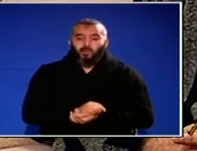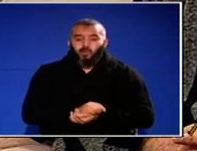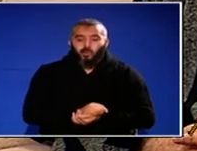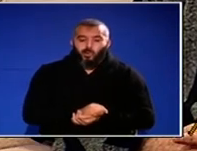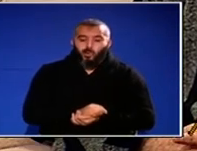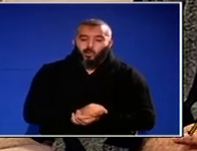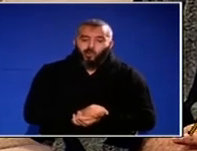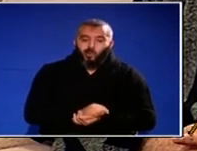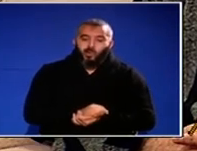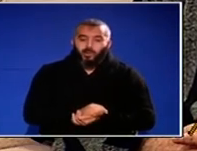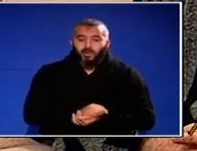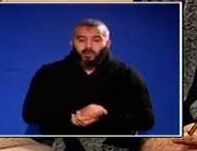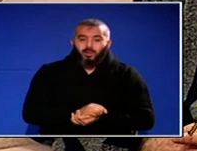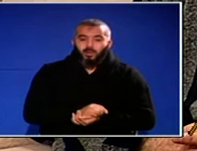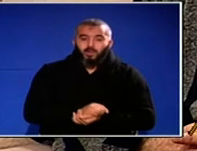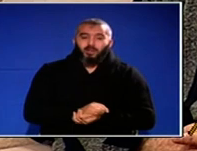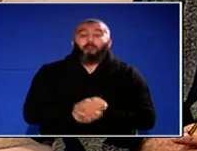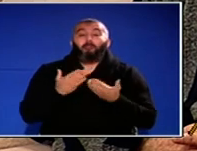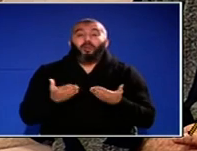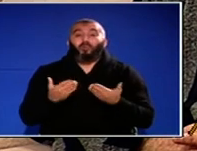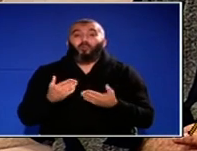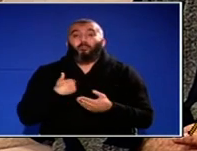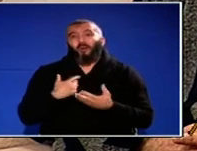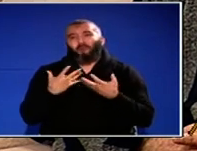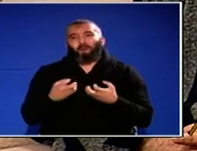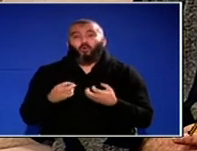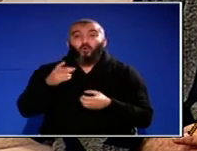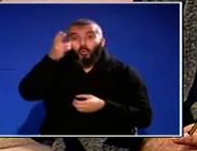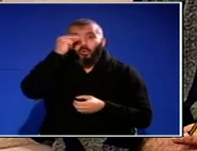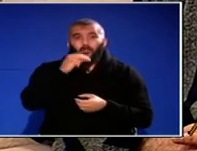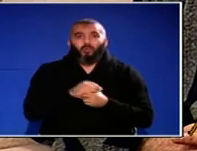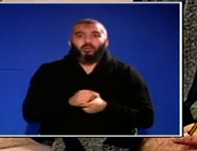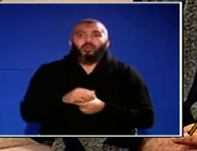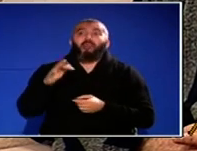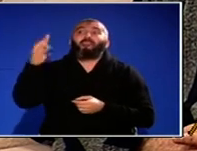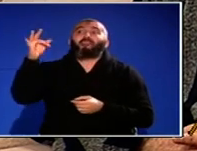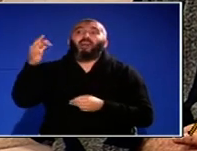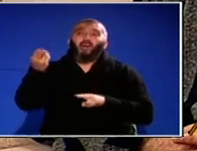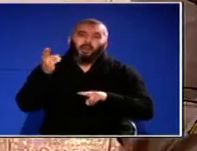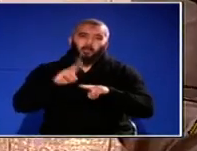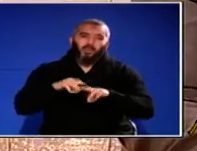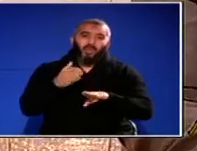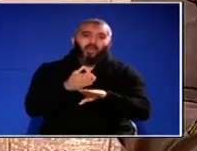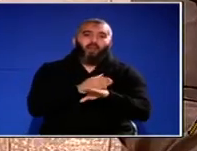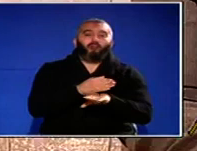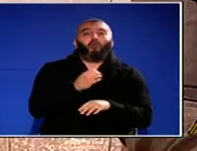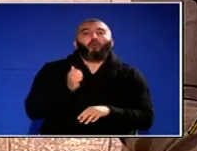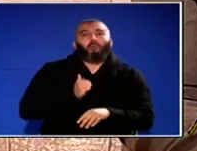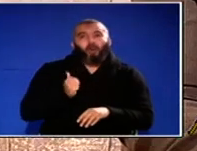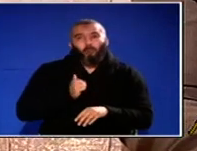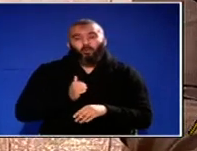الوالده دروك باغي نفهم الاخ هذا خويا اللي توفى قبل الوالده اولاده يعني